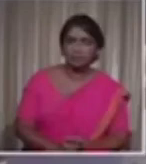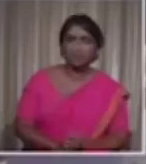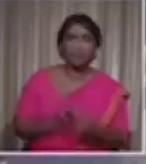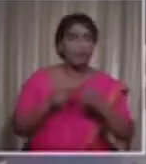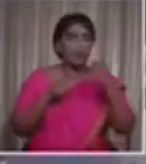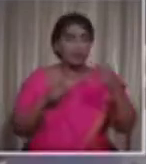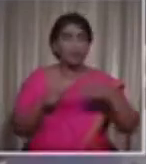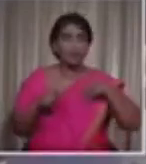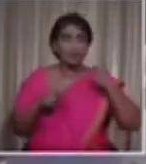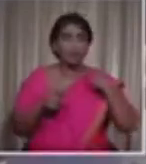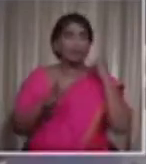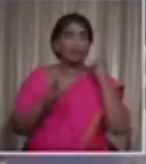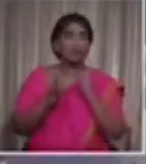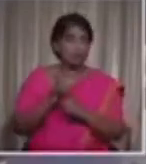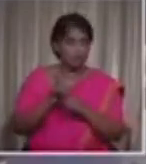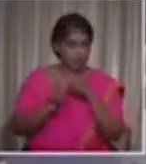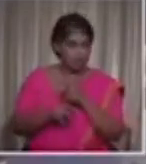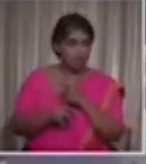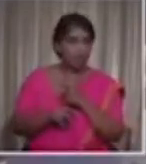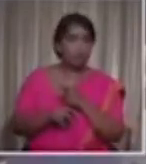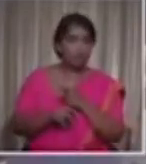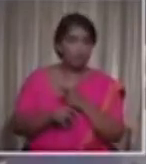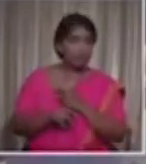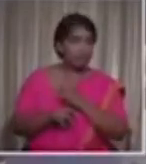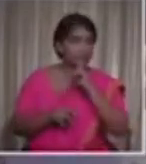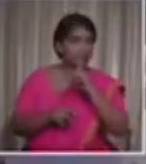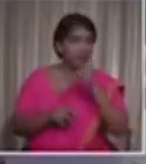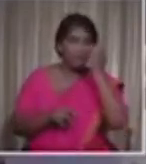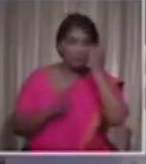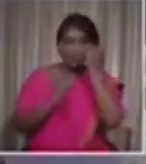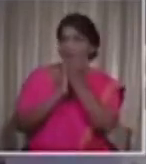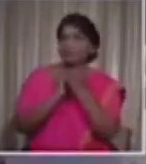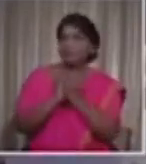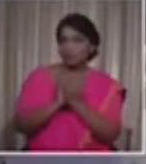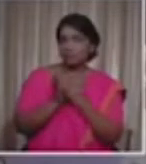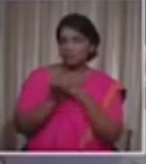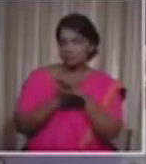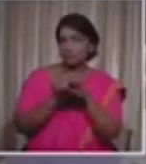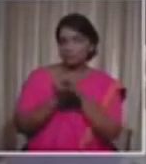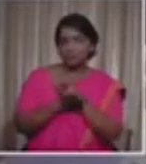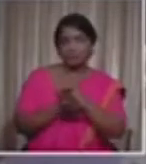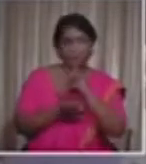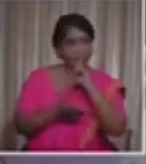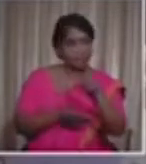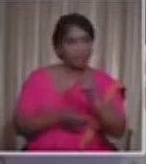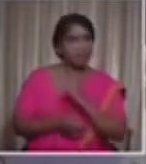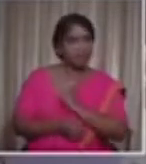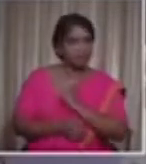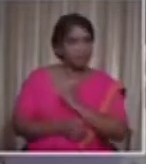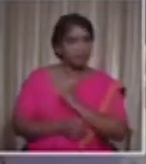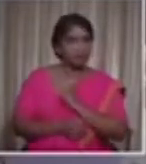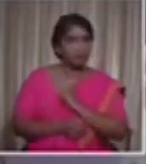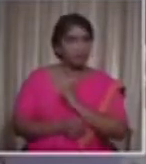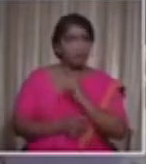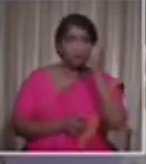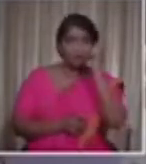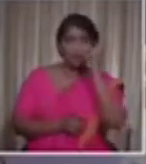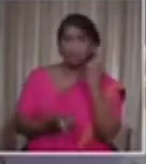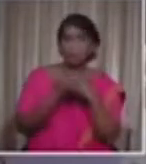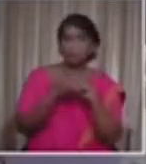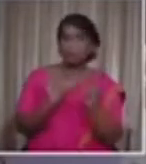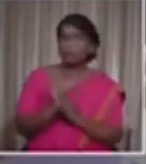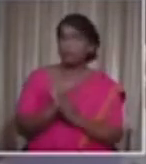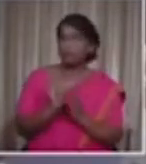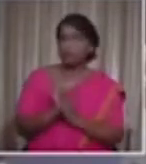විපක්ෂයේ ප්‍රධාන සංවිධායකතුමා මතු කරපු කරුණු කීපයක් ගැන මම පැහැදිලි කරන්න කැමතියි. අධීක්ෂණ කාරක සභාව